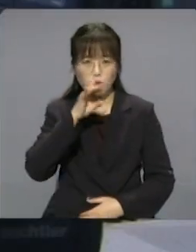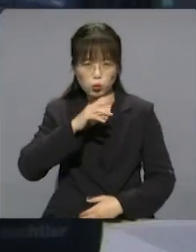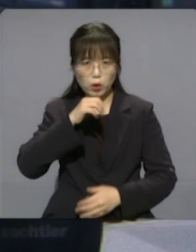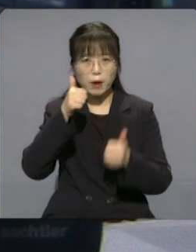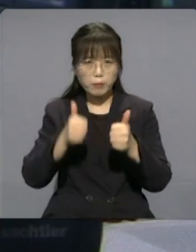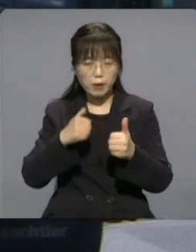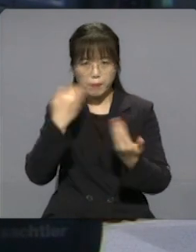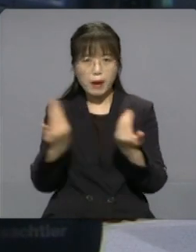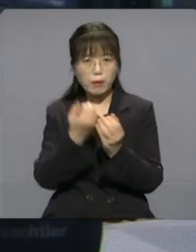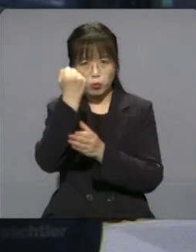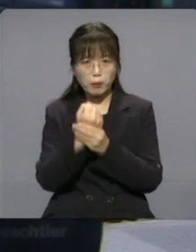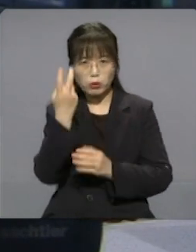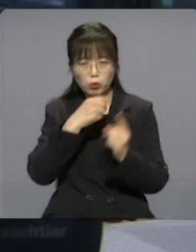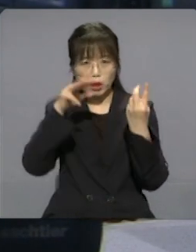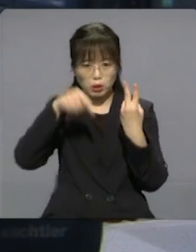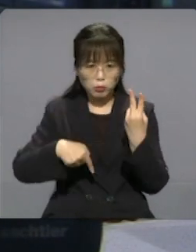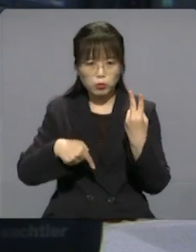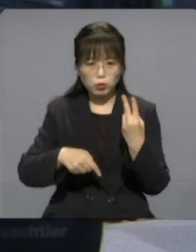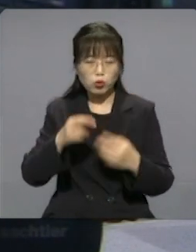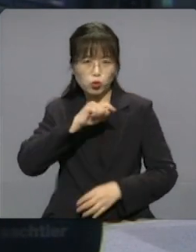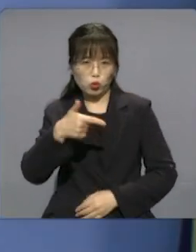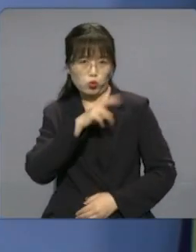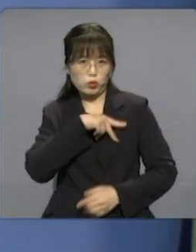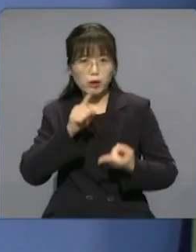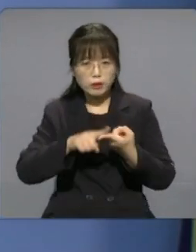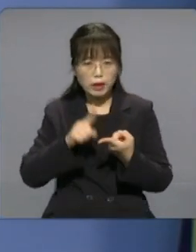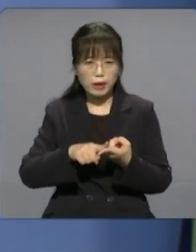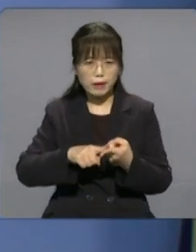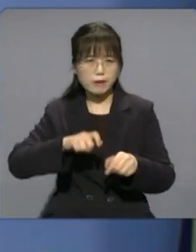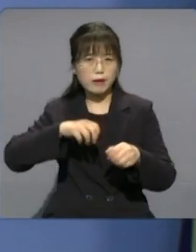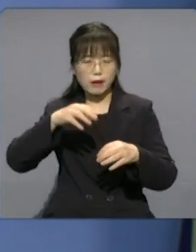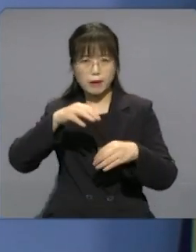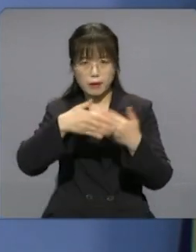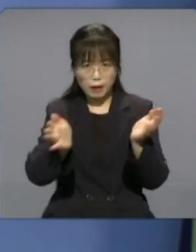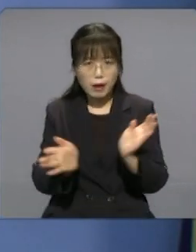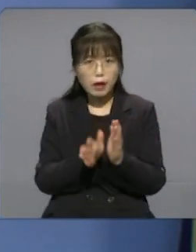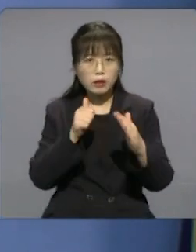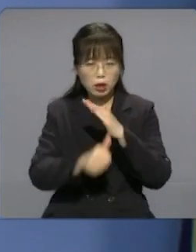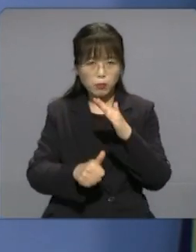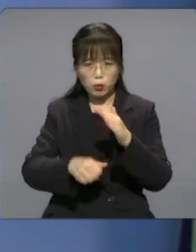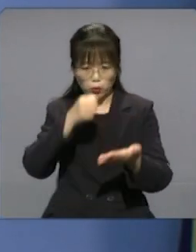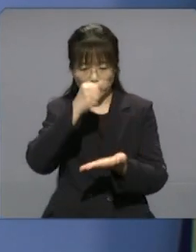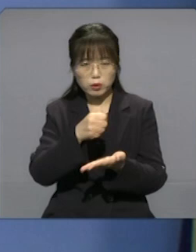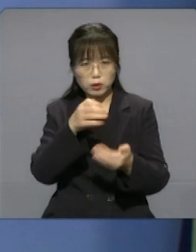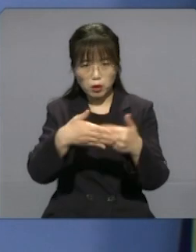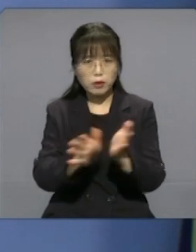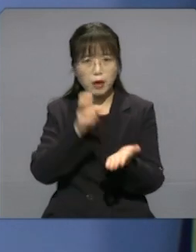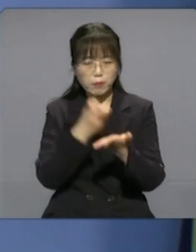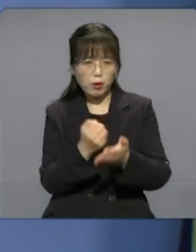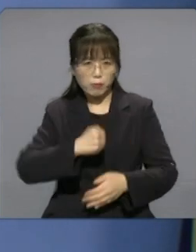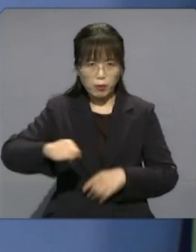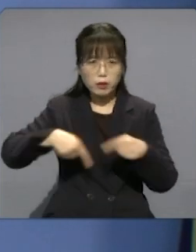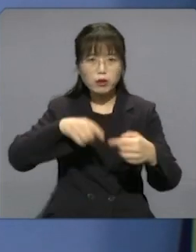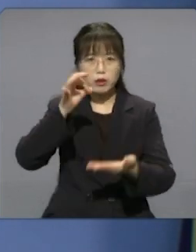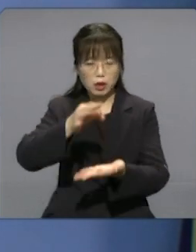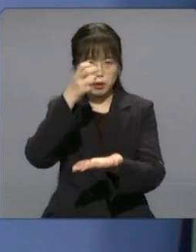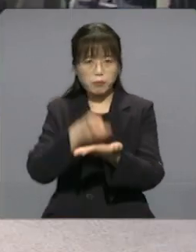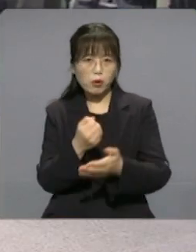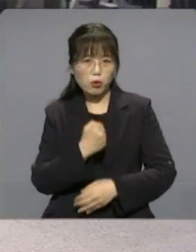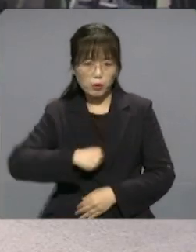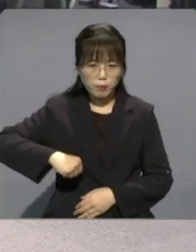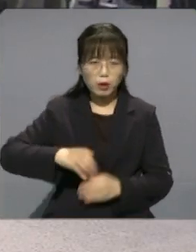서울중앙지검 반부패 수사 2부는 윤관석 의원에 대해 당대표 선거 관련 정당법 위반과 정치자금법 위반